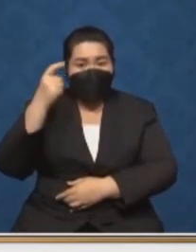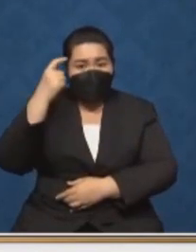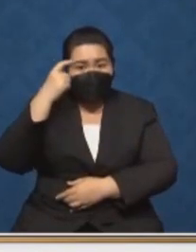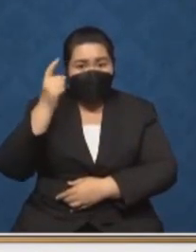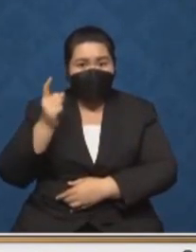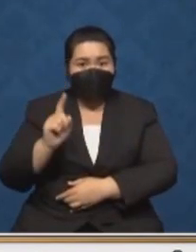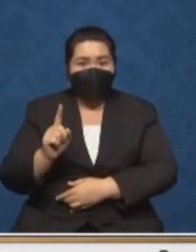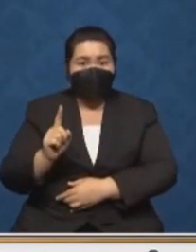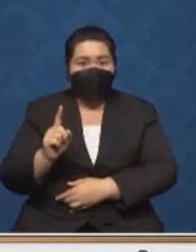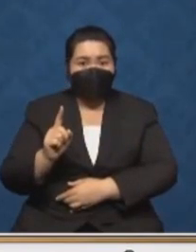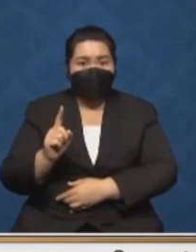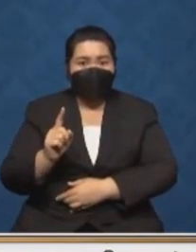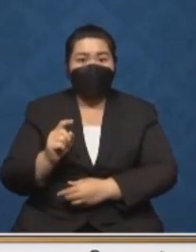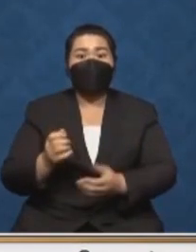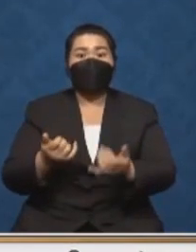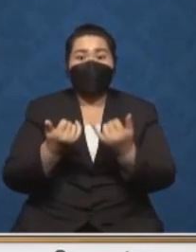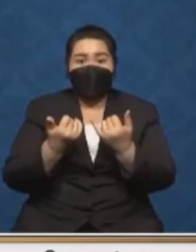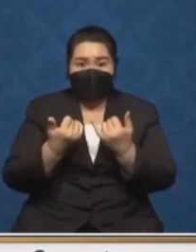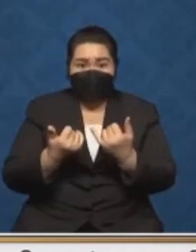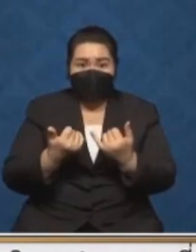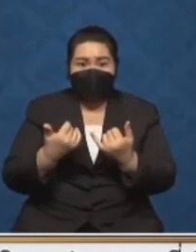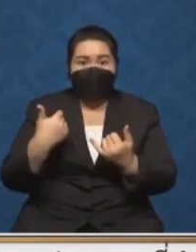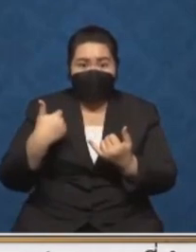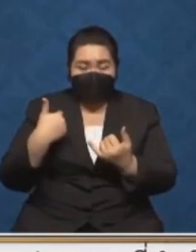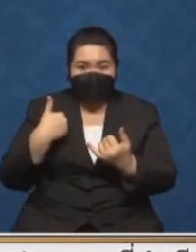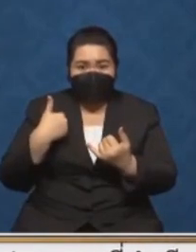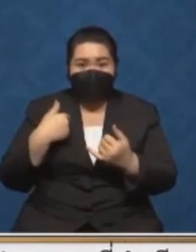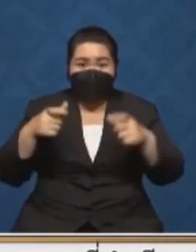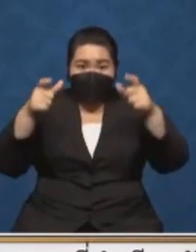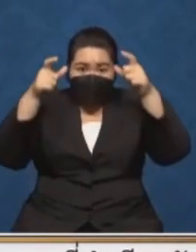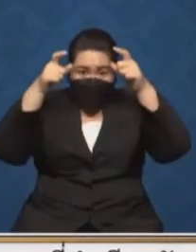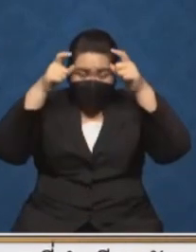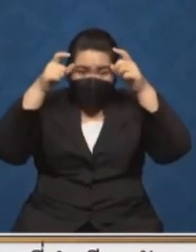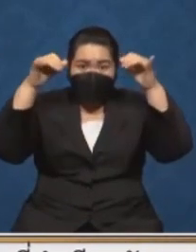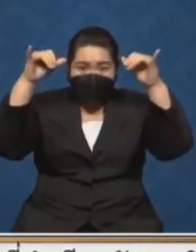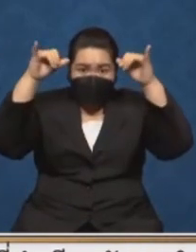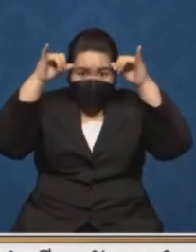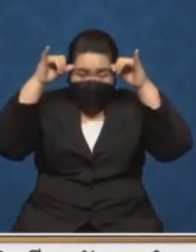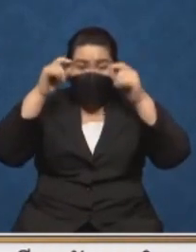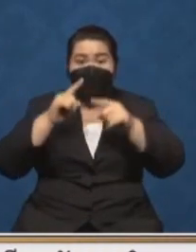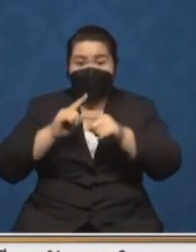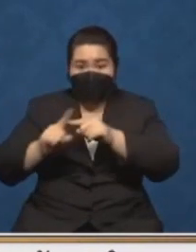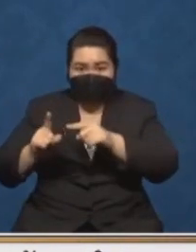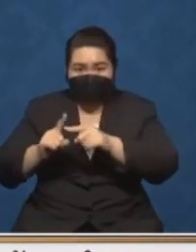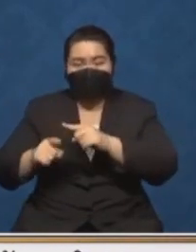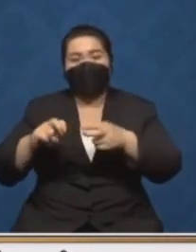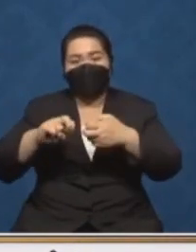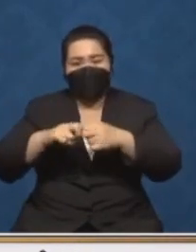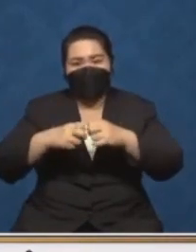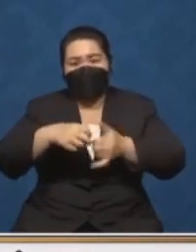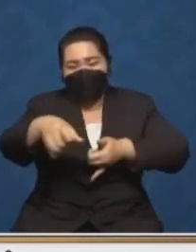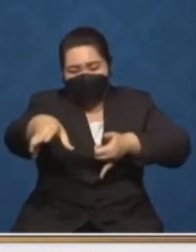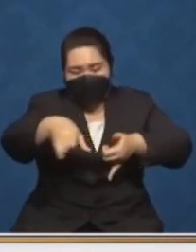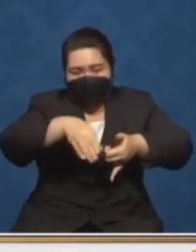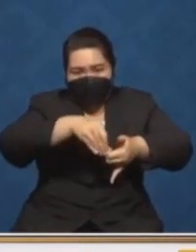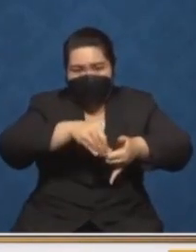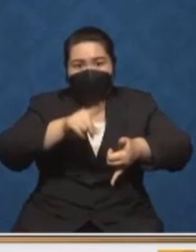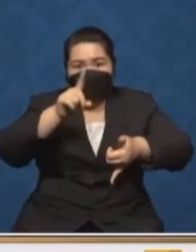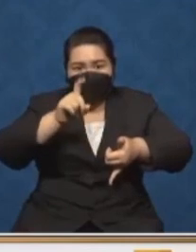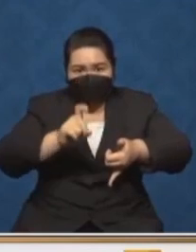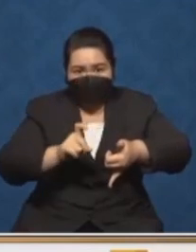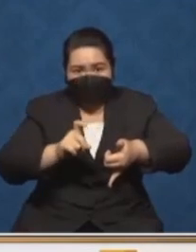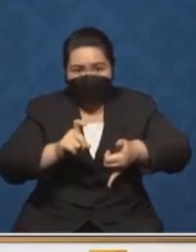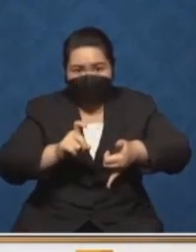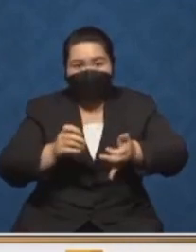ตอนนี้มีสัตว์โคกระบือ ได้รับผลกระทบแล้วไม่น้อยกว่า